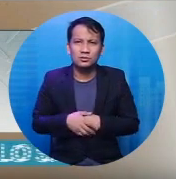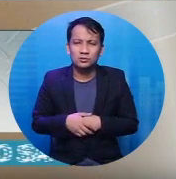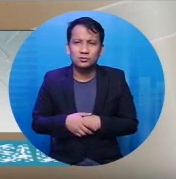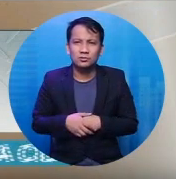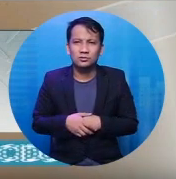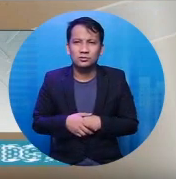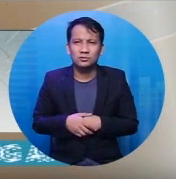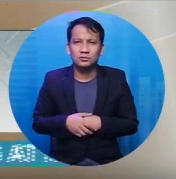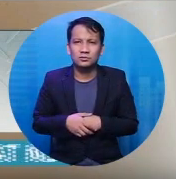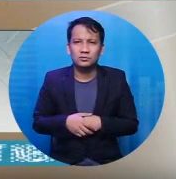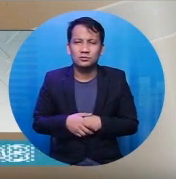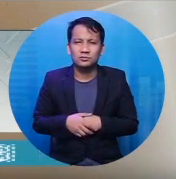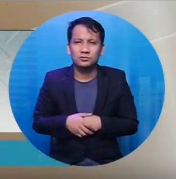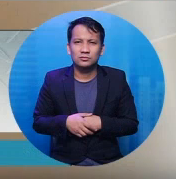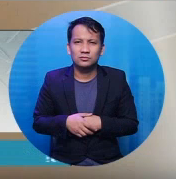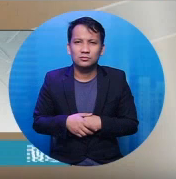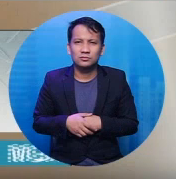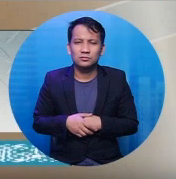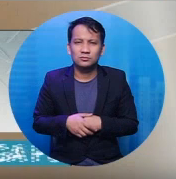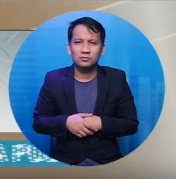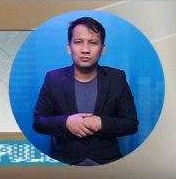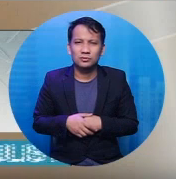Nagkaroon kami ng relasyon, idol, noong